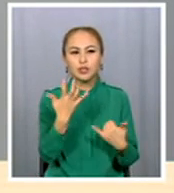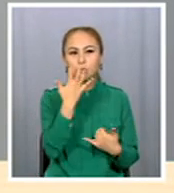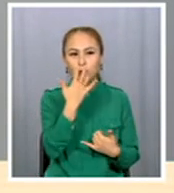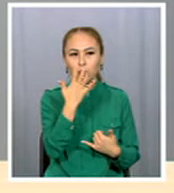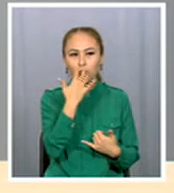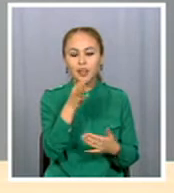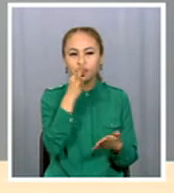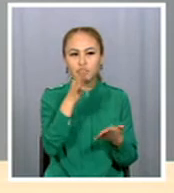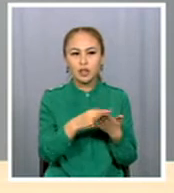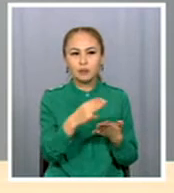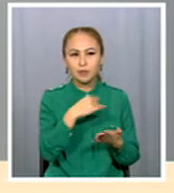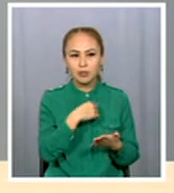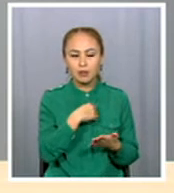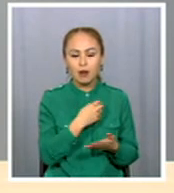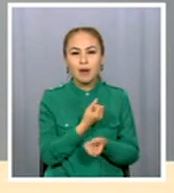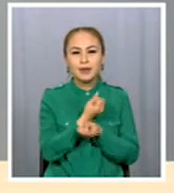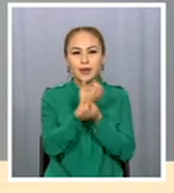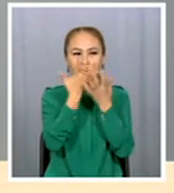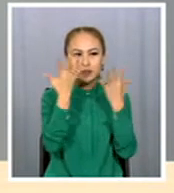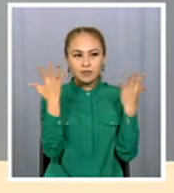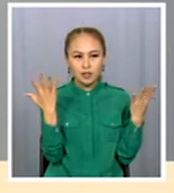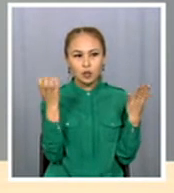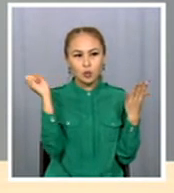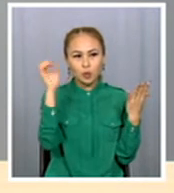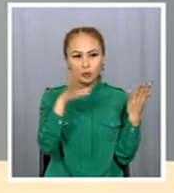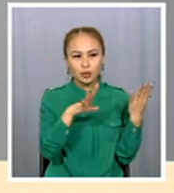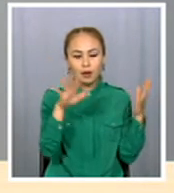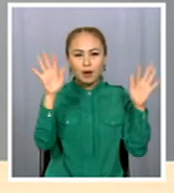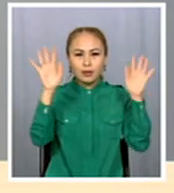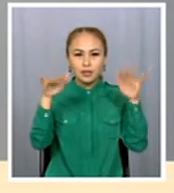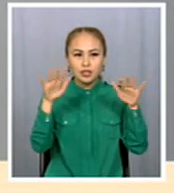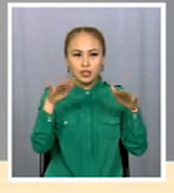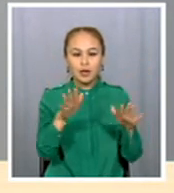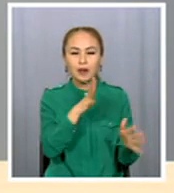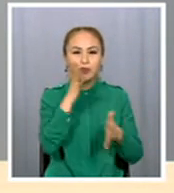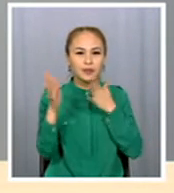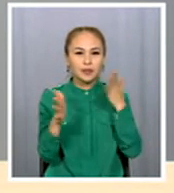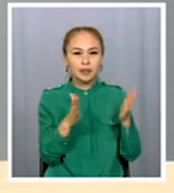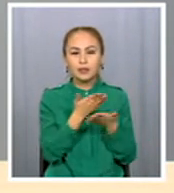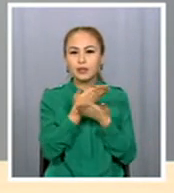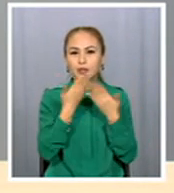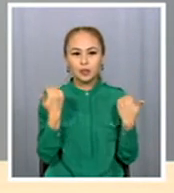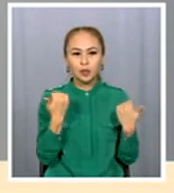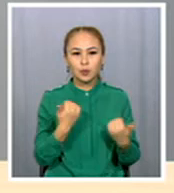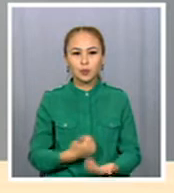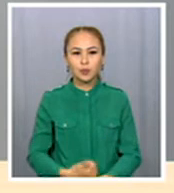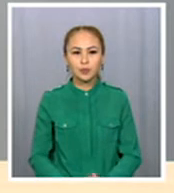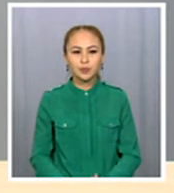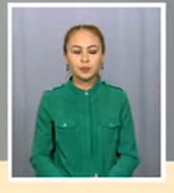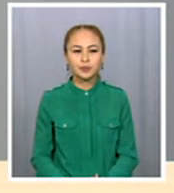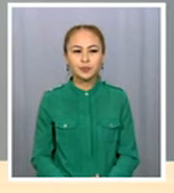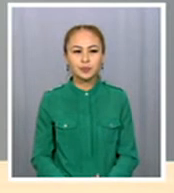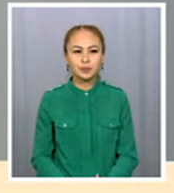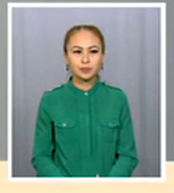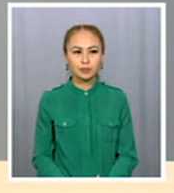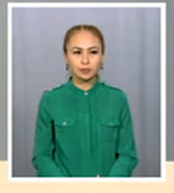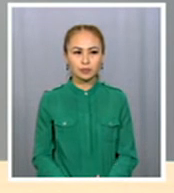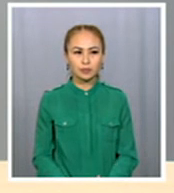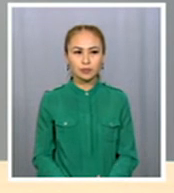тепло, отвечают мне, ярко светит солнышко, дождя и ветра нет.